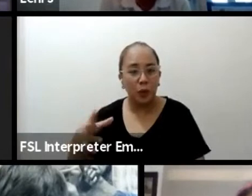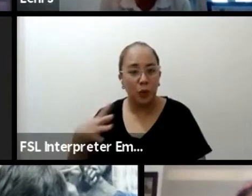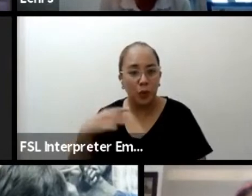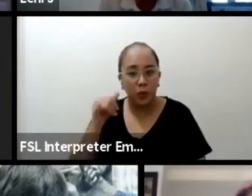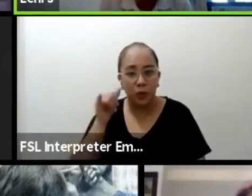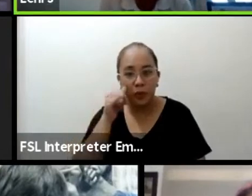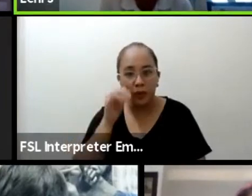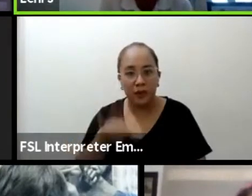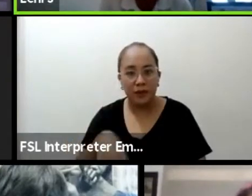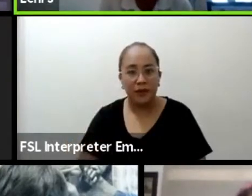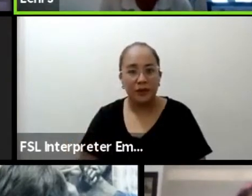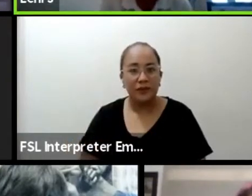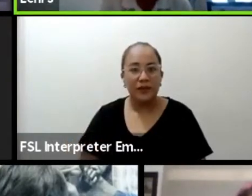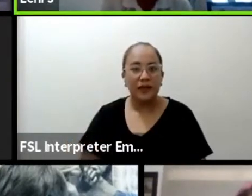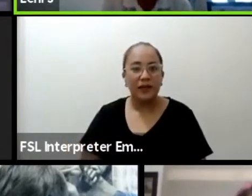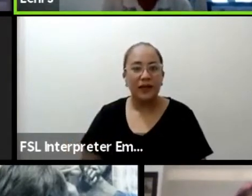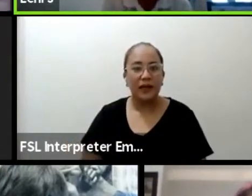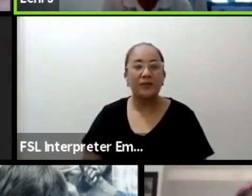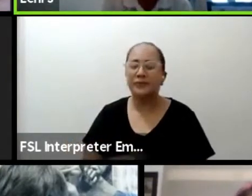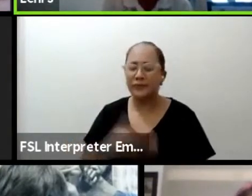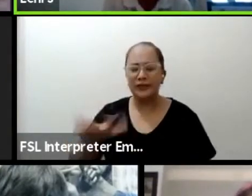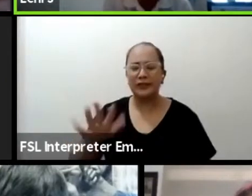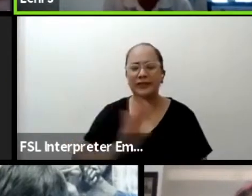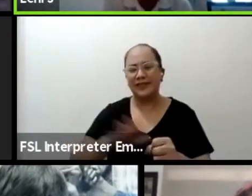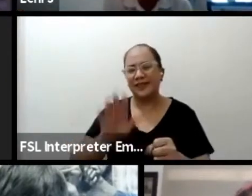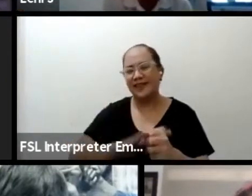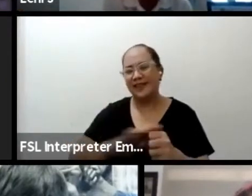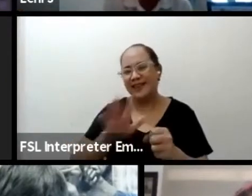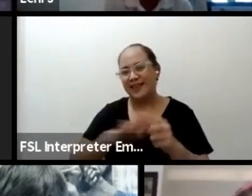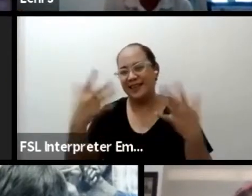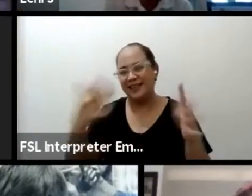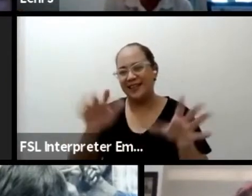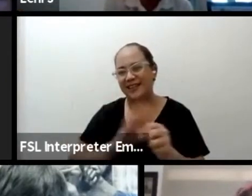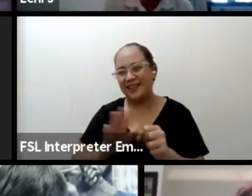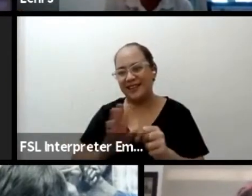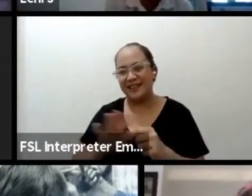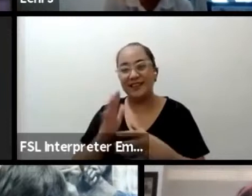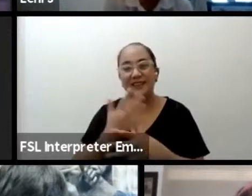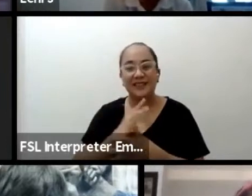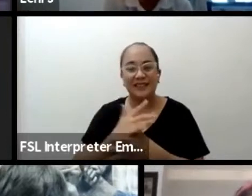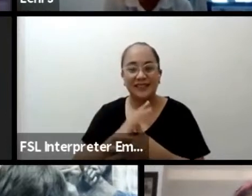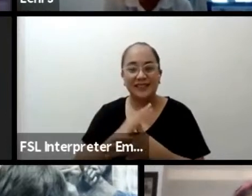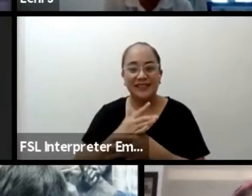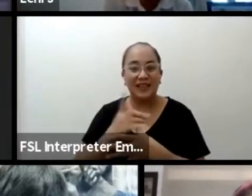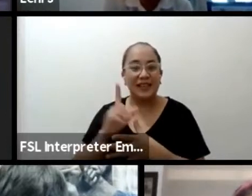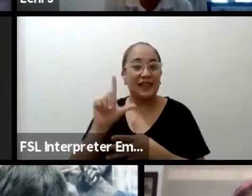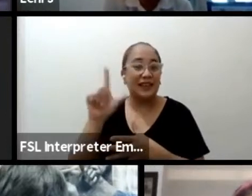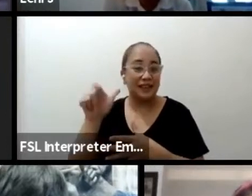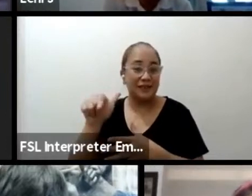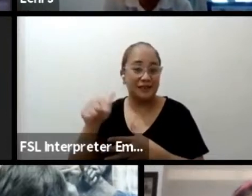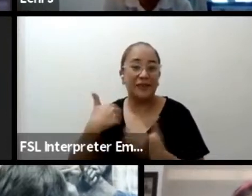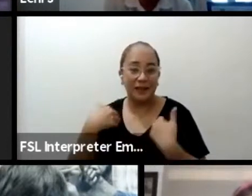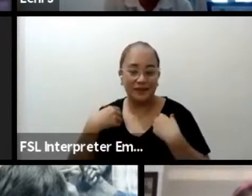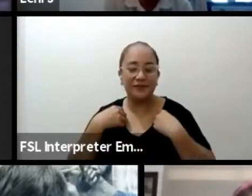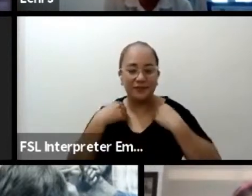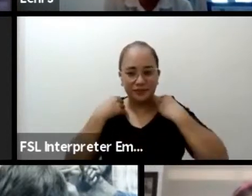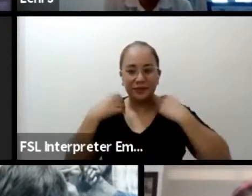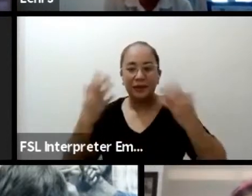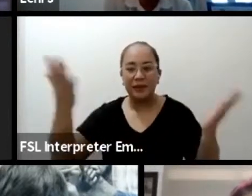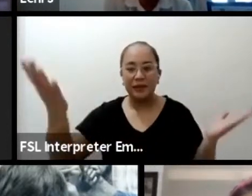video? Okay na yun siguro. Sige, mag-sharing ulit tayo sa open forum, no? Pakilala